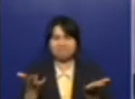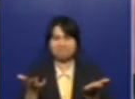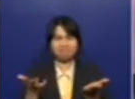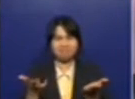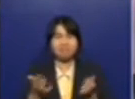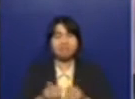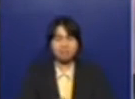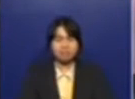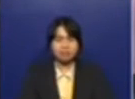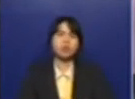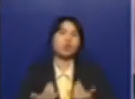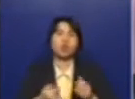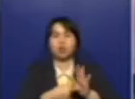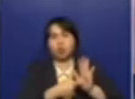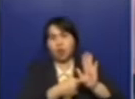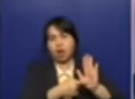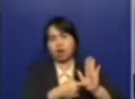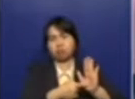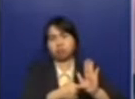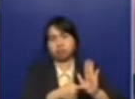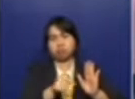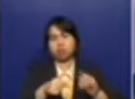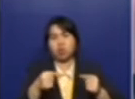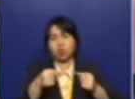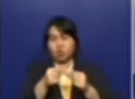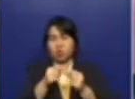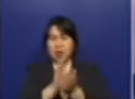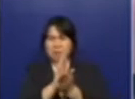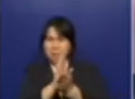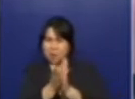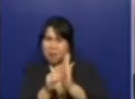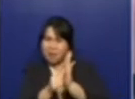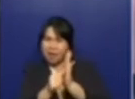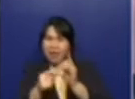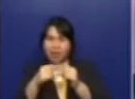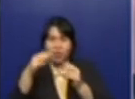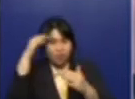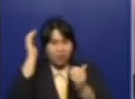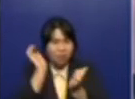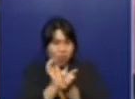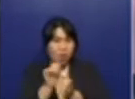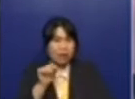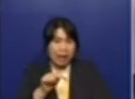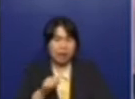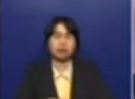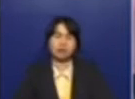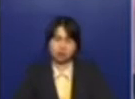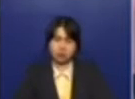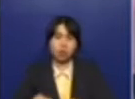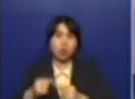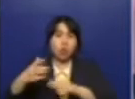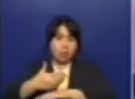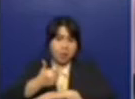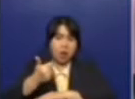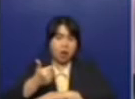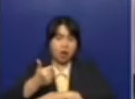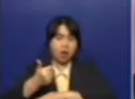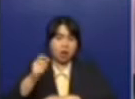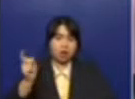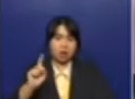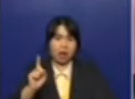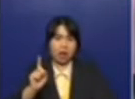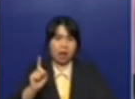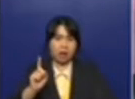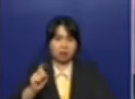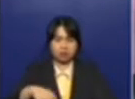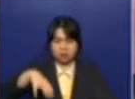นี่ก็คือตัวอย่างเรื่องหนึ่งของการปฏิรูปตำรวจในอดีตที่ผ่านมาเรื่องการปฏิรูปการเมืองเรื่ององ